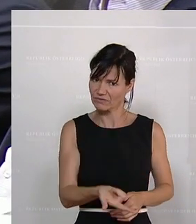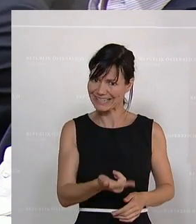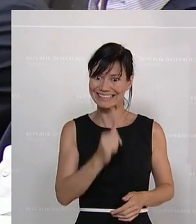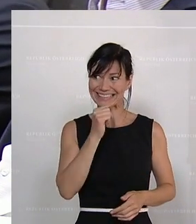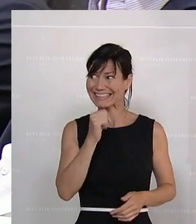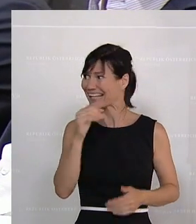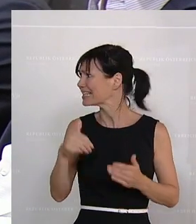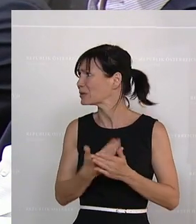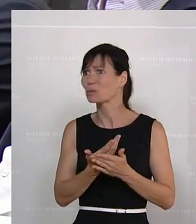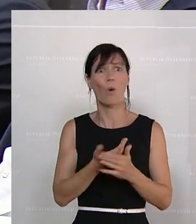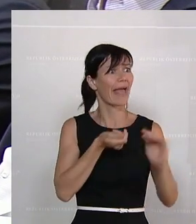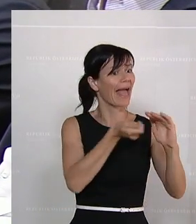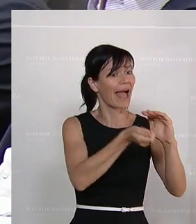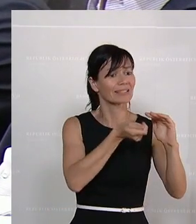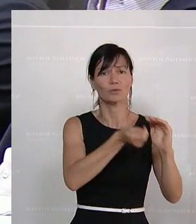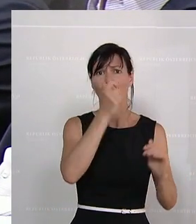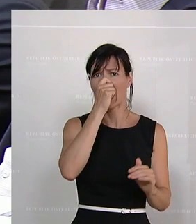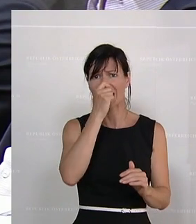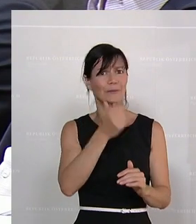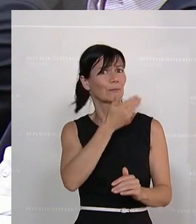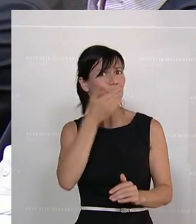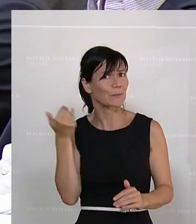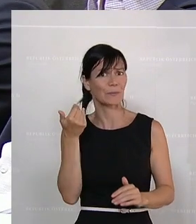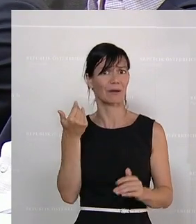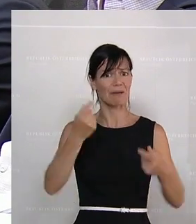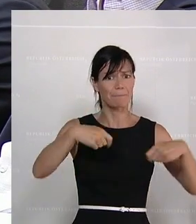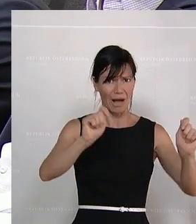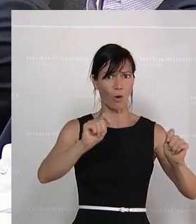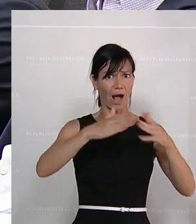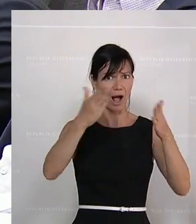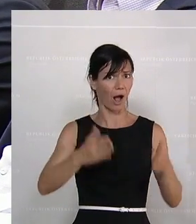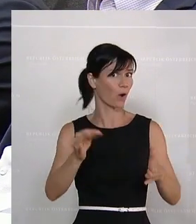gasheizungen in den neubau einbauen weil es ist